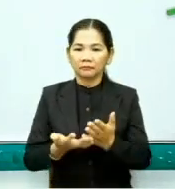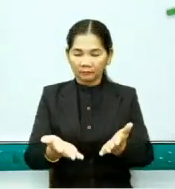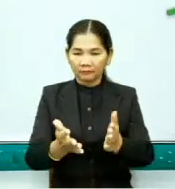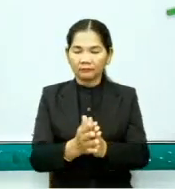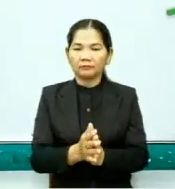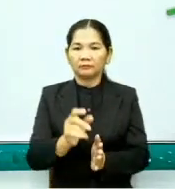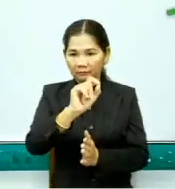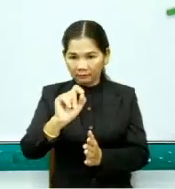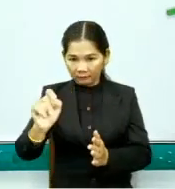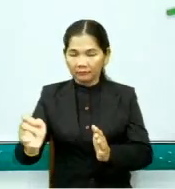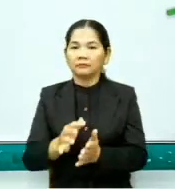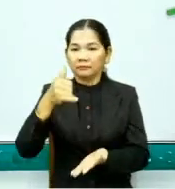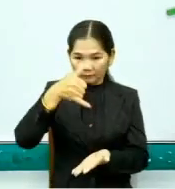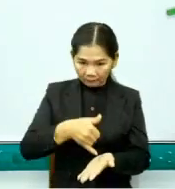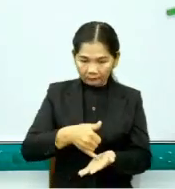con trớ sơ xê nè thằng ngày nè.